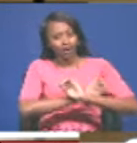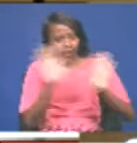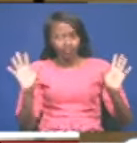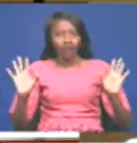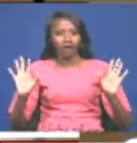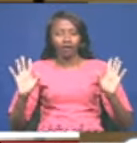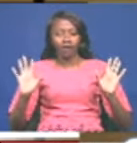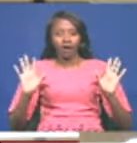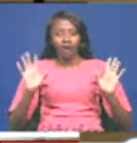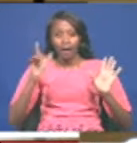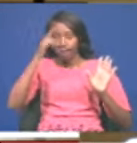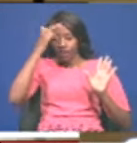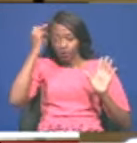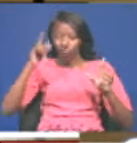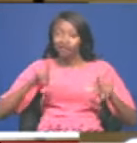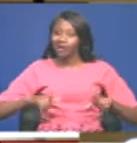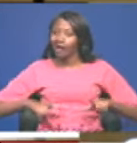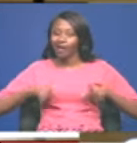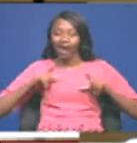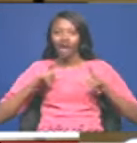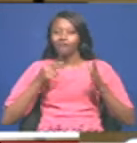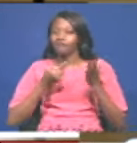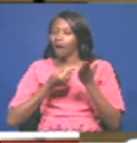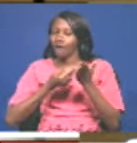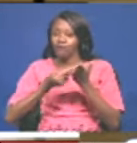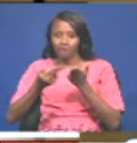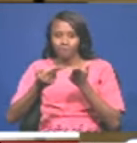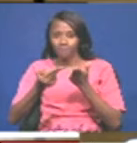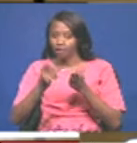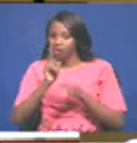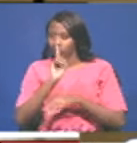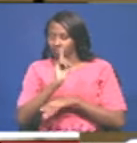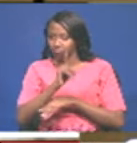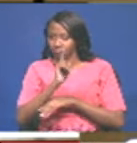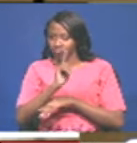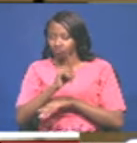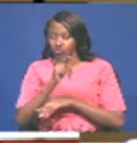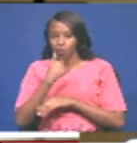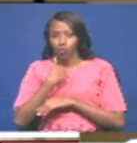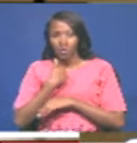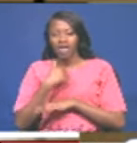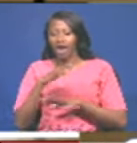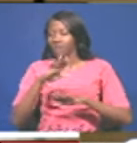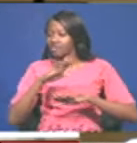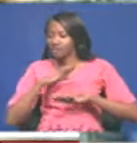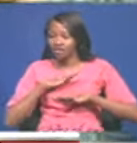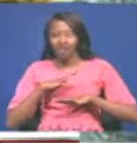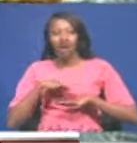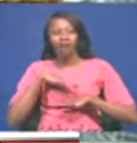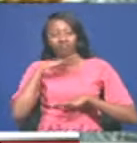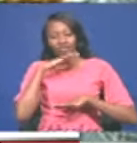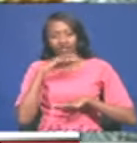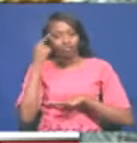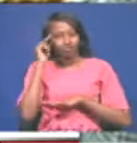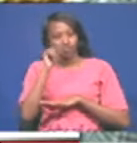that life is sacred. We have sufficient laws to deal with these matters.